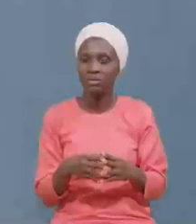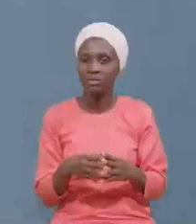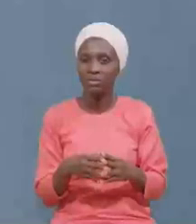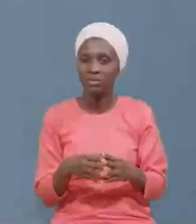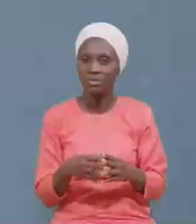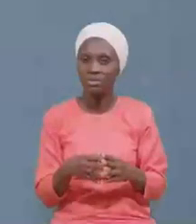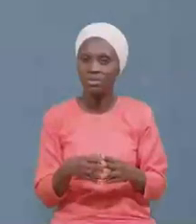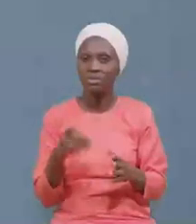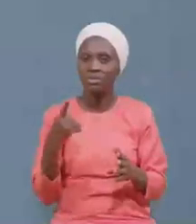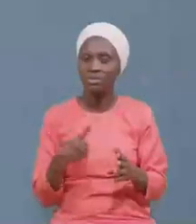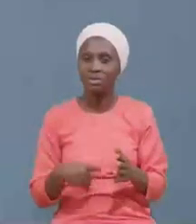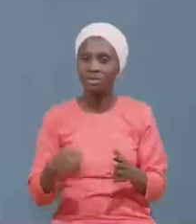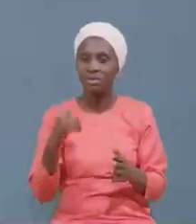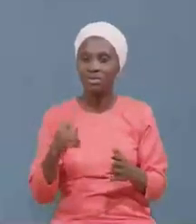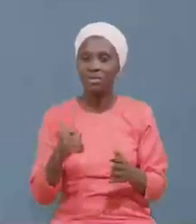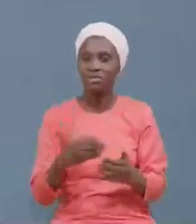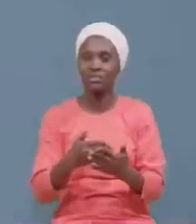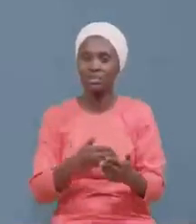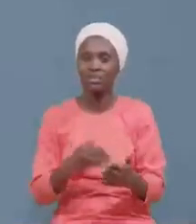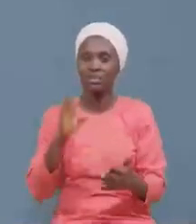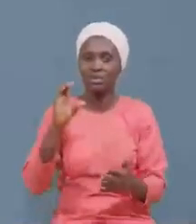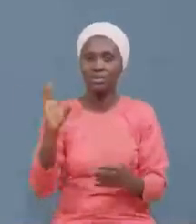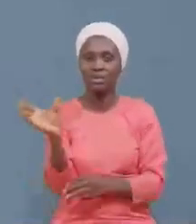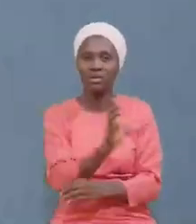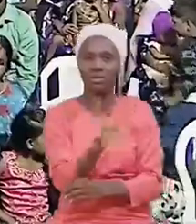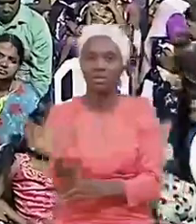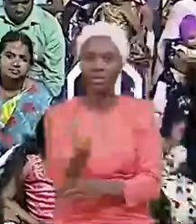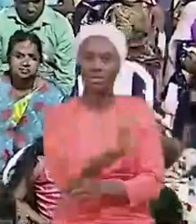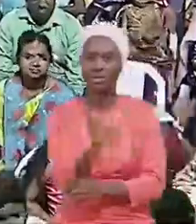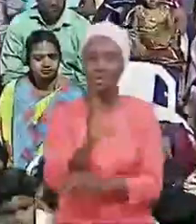que voici une célébration d'avant Noël.